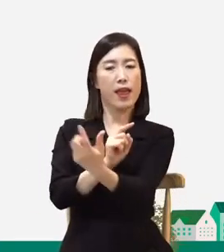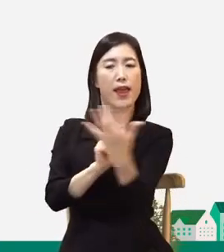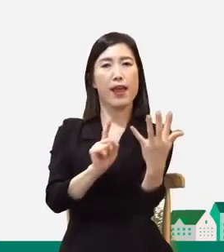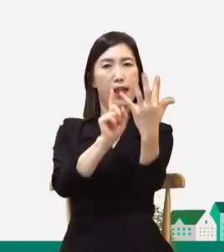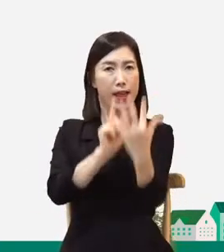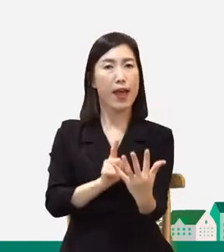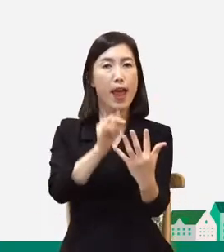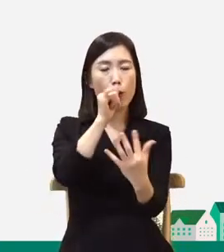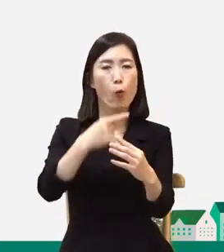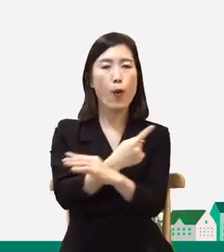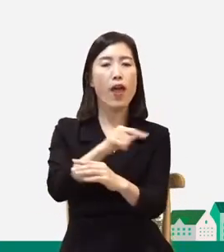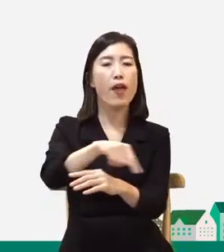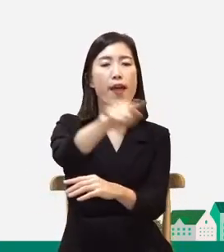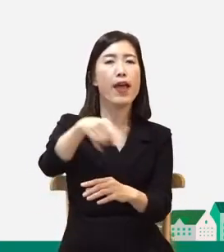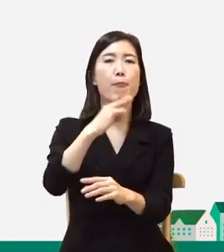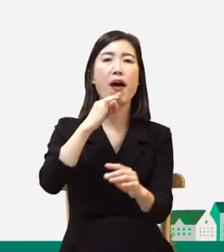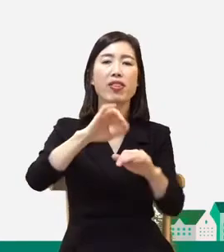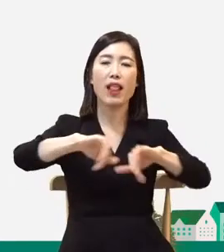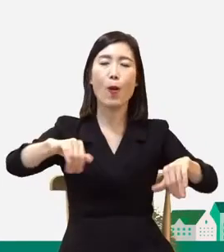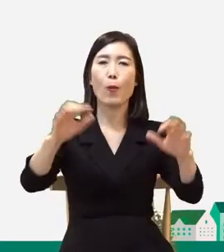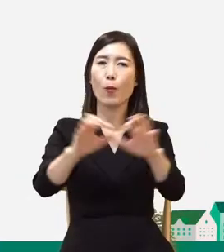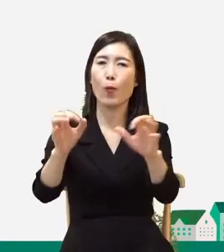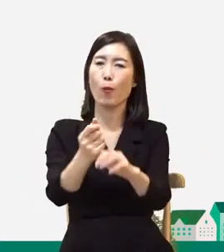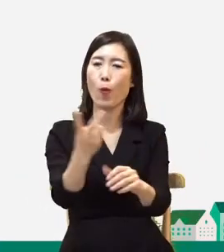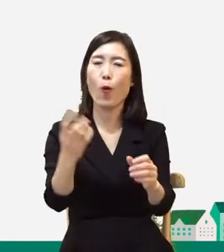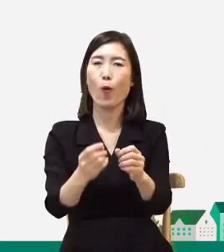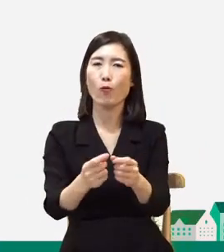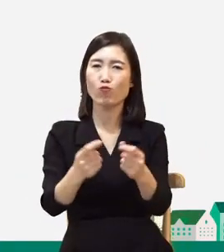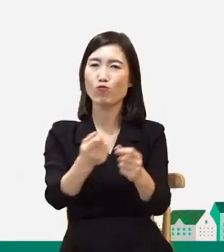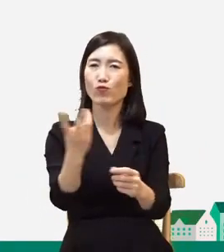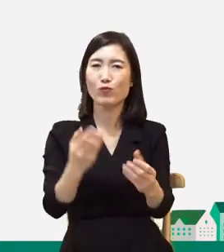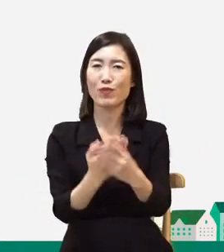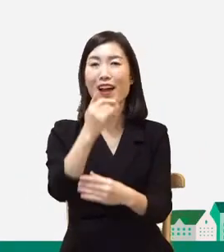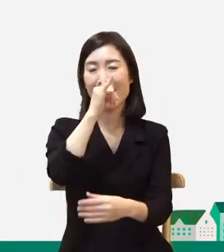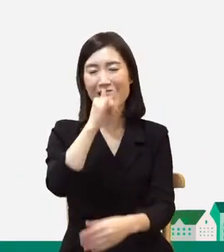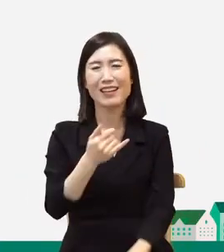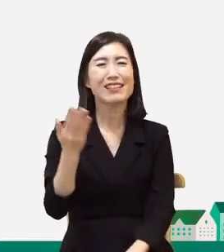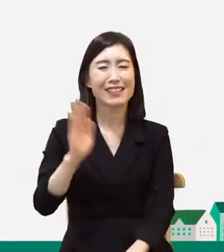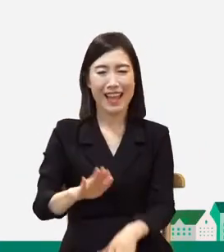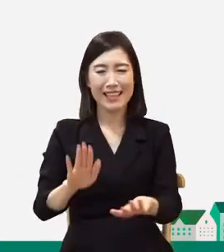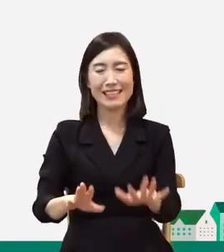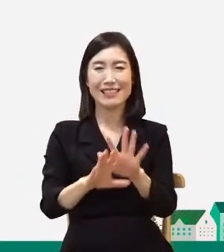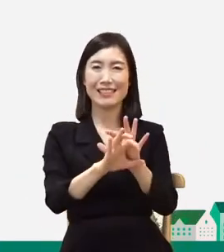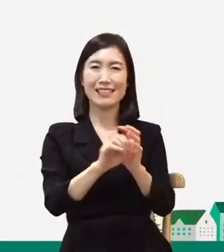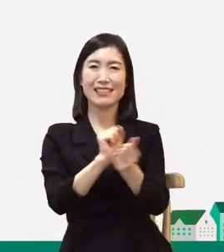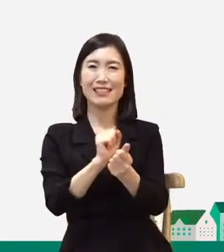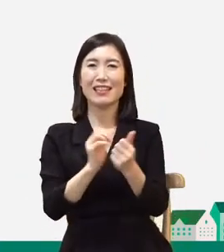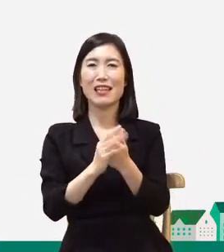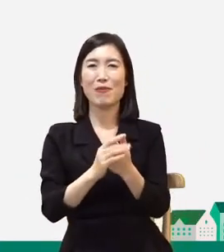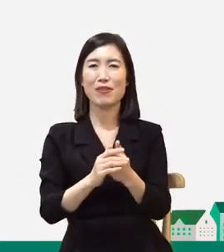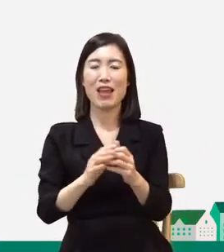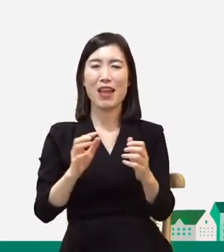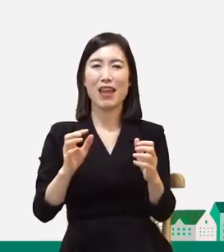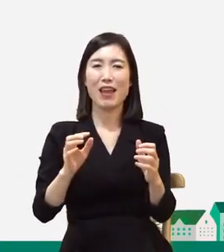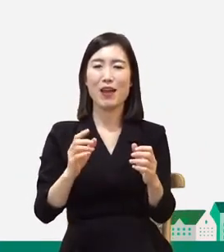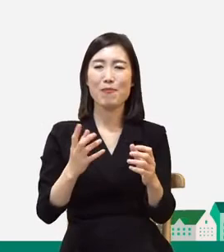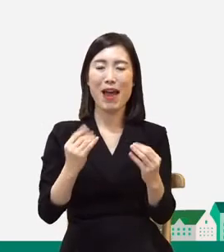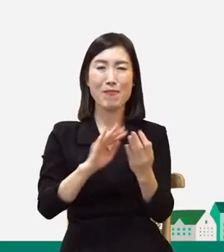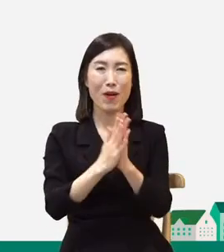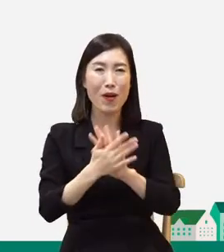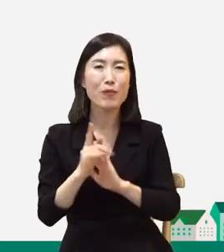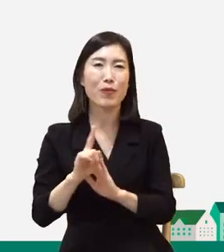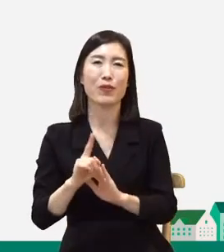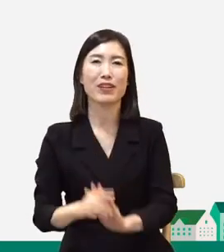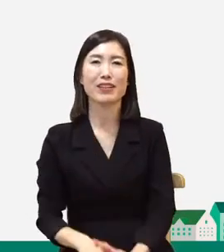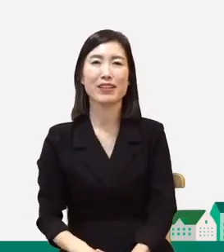이제 많아졌습니다. 그리고 지금 코로나19로 인해서 좀 많이 크게 많이 변화된 점이죠.